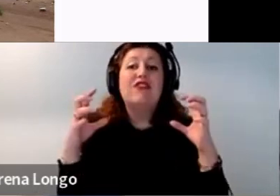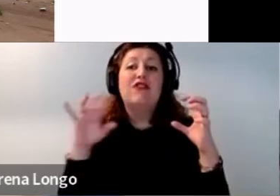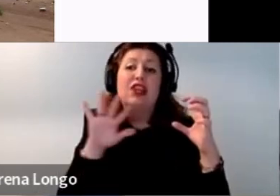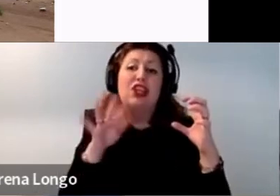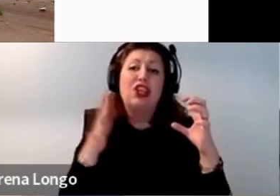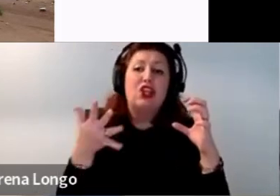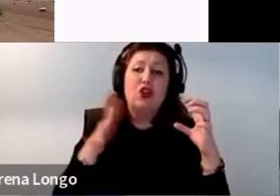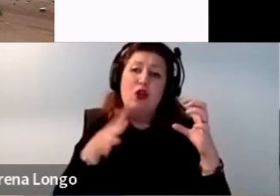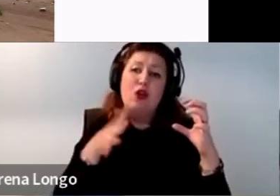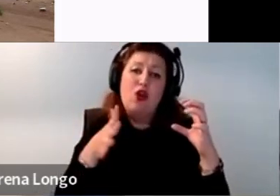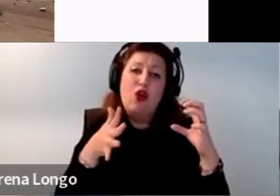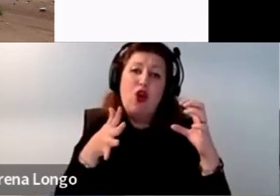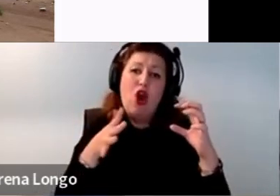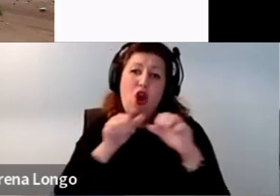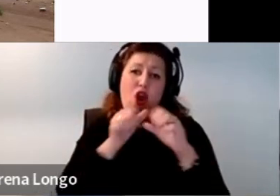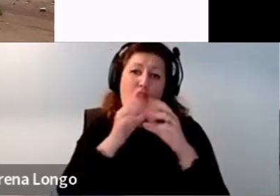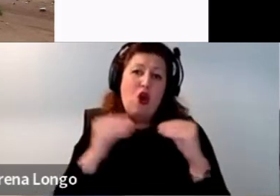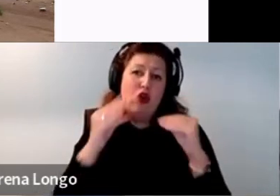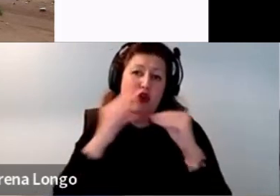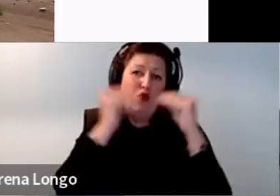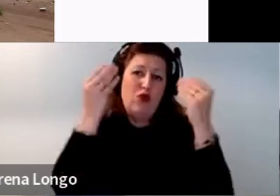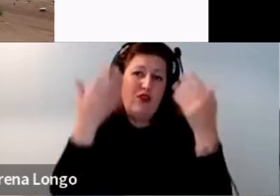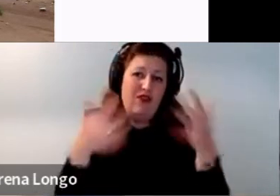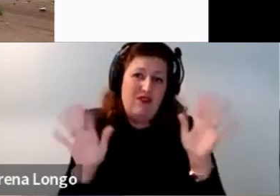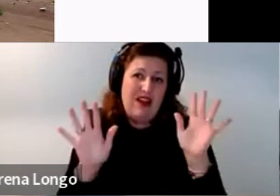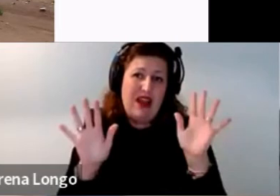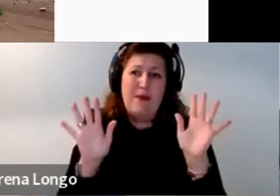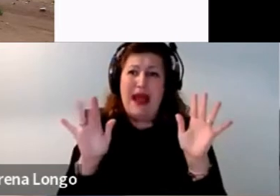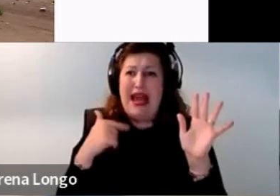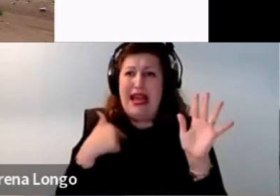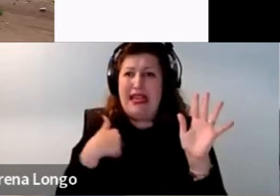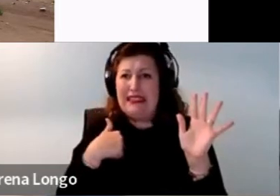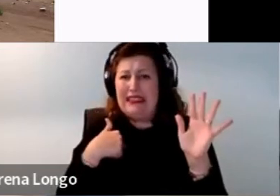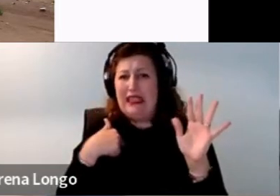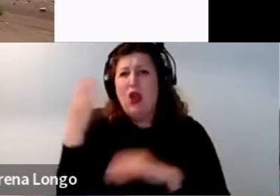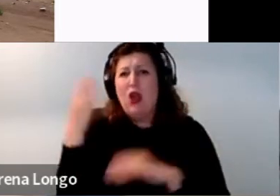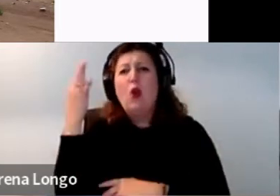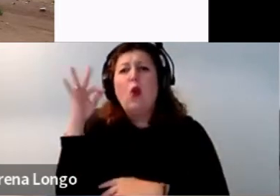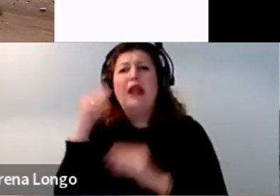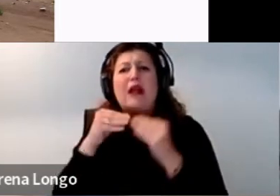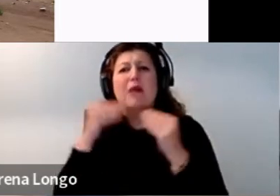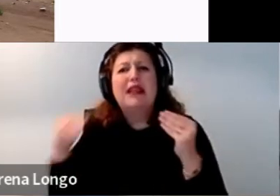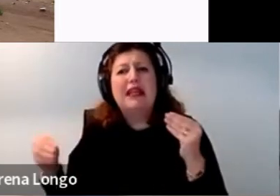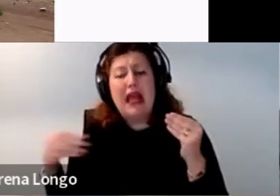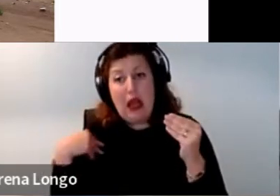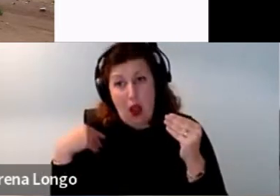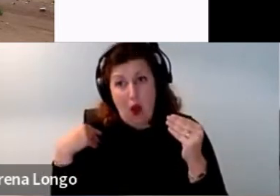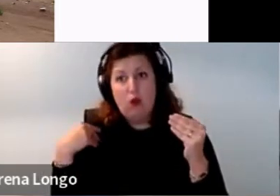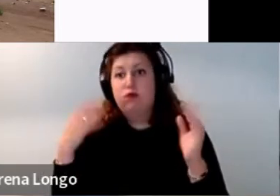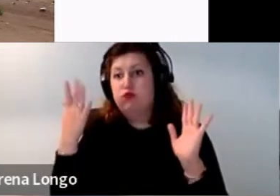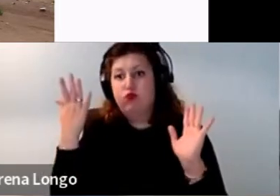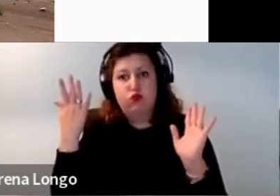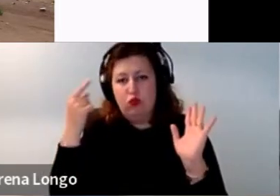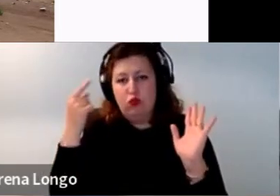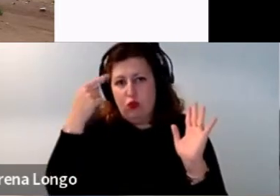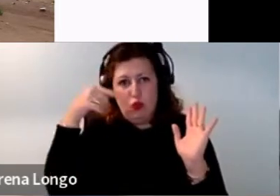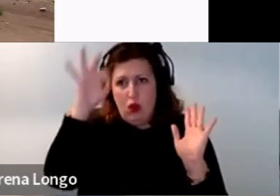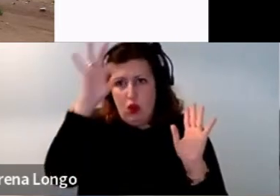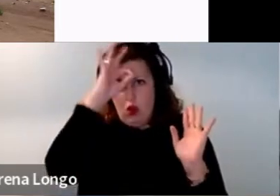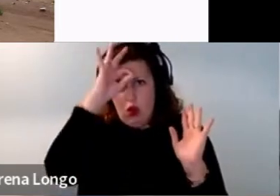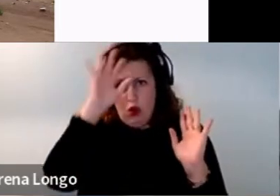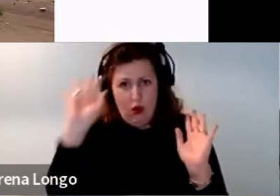parzialmente costruito, di cui non si sa la qualità dei materiali utilizzati, soggetto